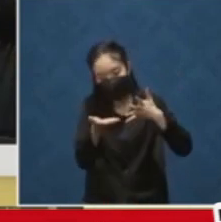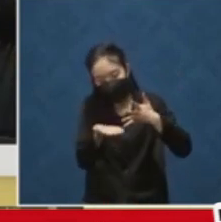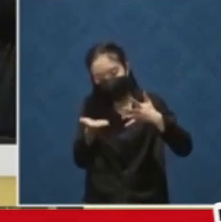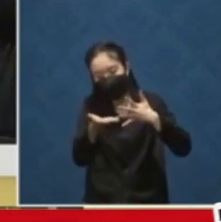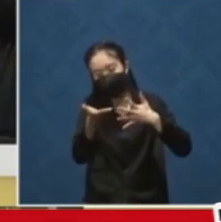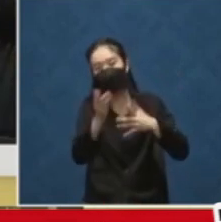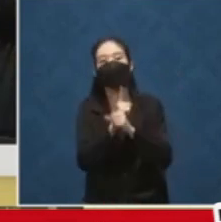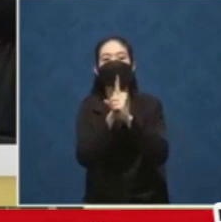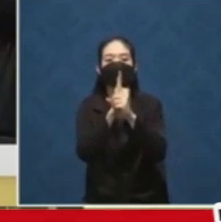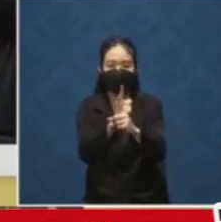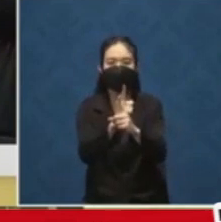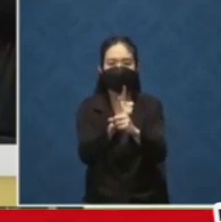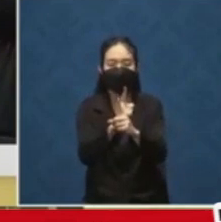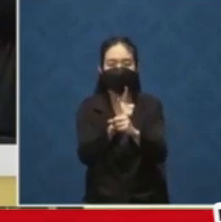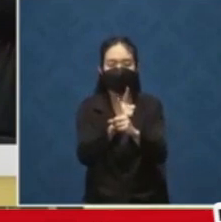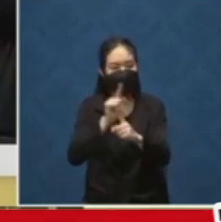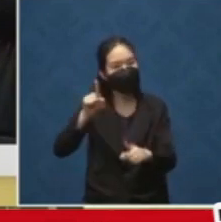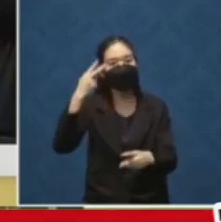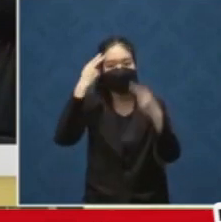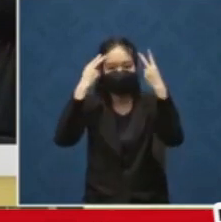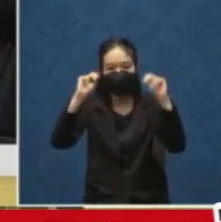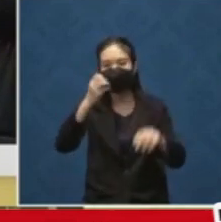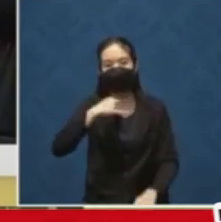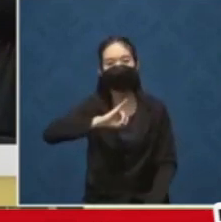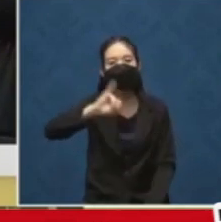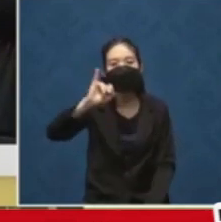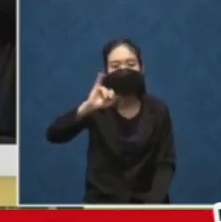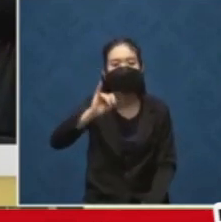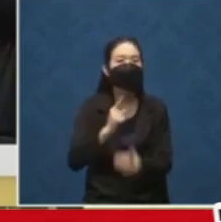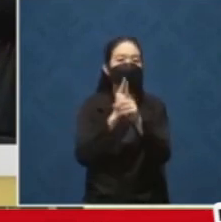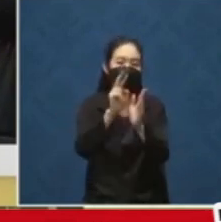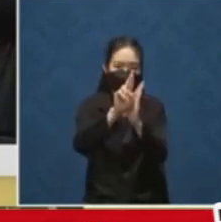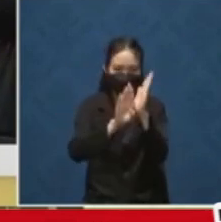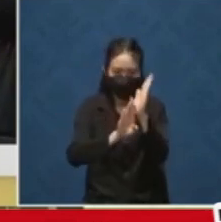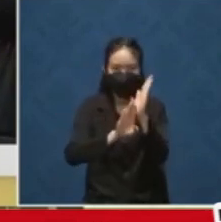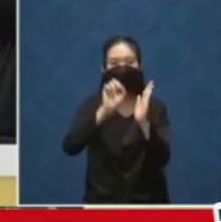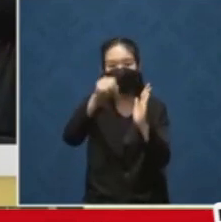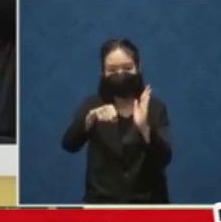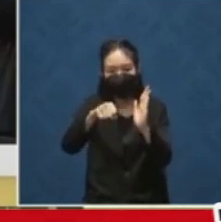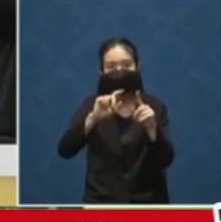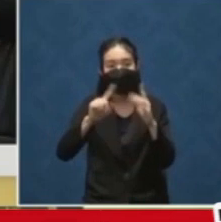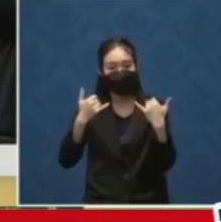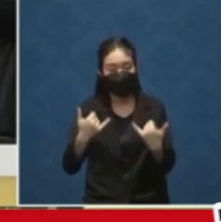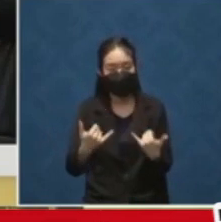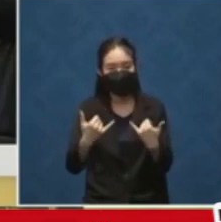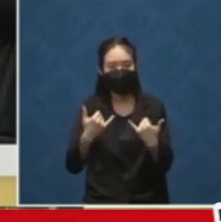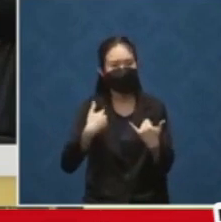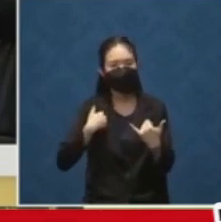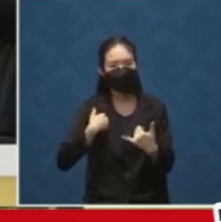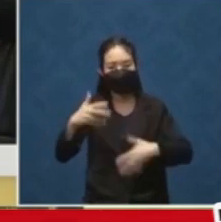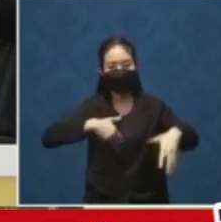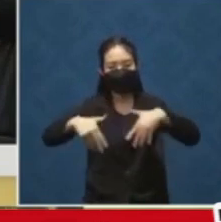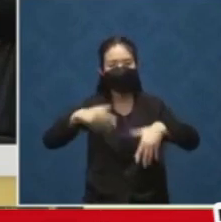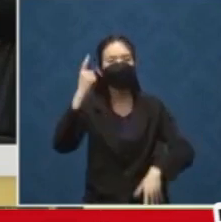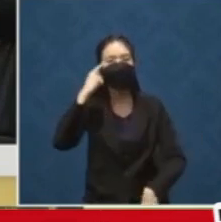ครคองยดเทานูนต้ที่แต่ถูกของนายกนั่นคือตามระเบียบแต่ทึกสังคมโจทยจัทุก